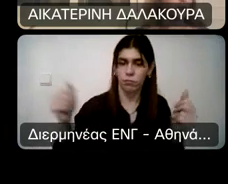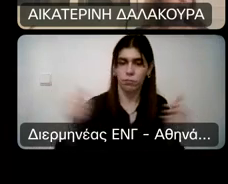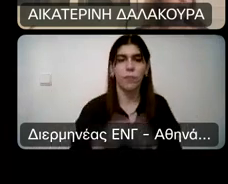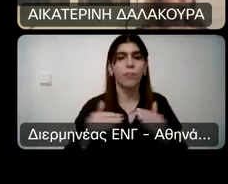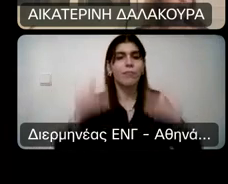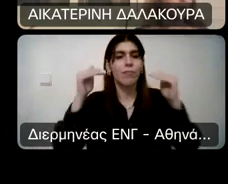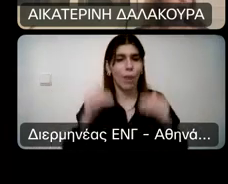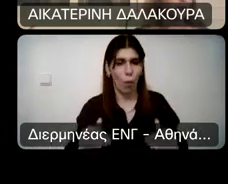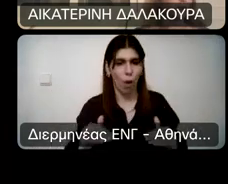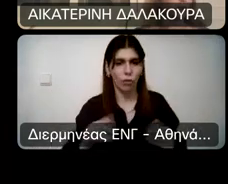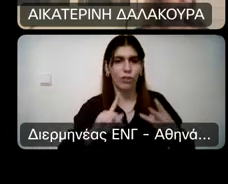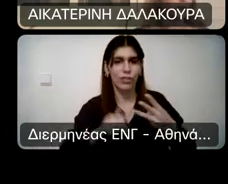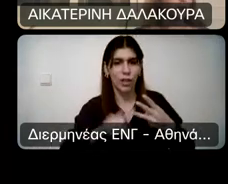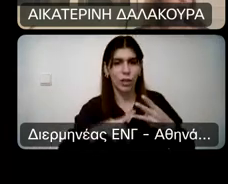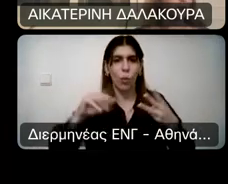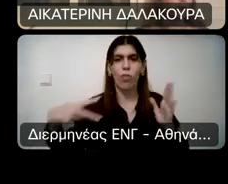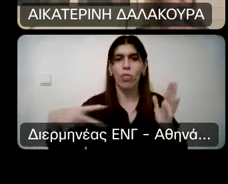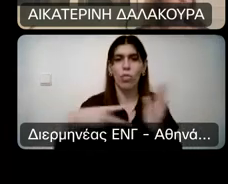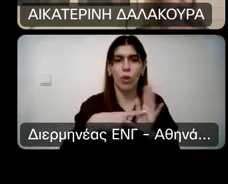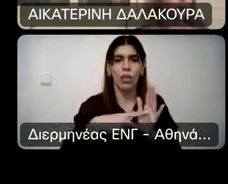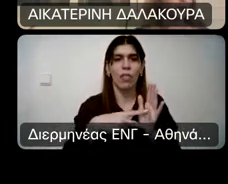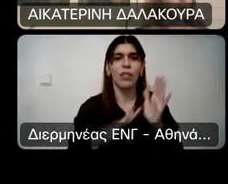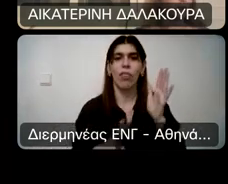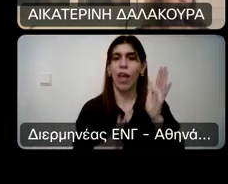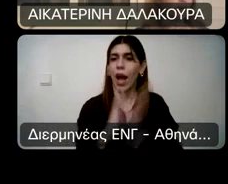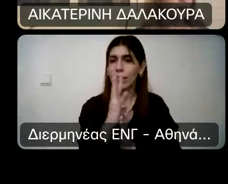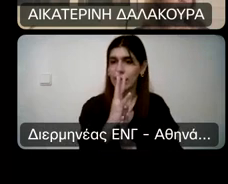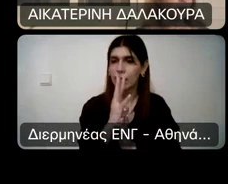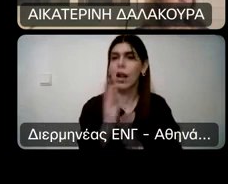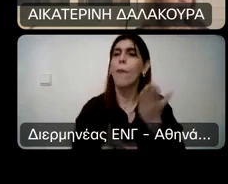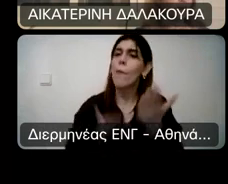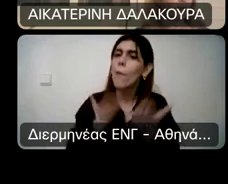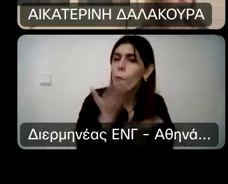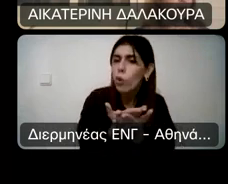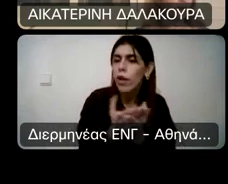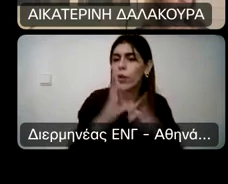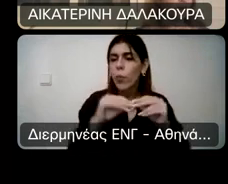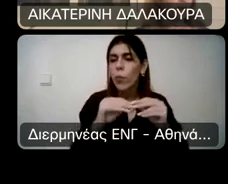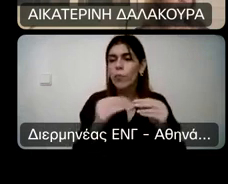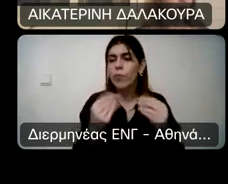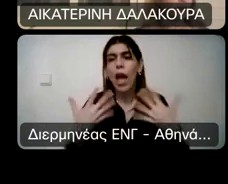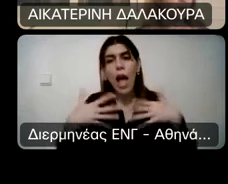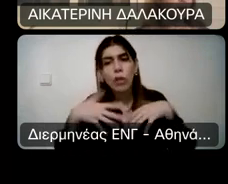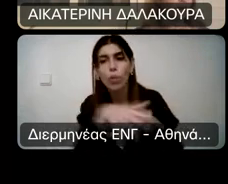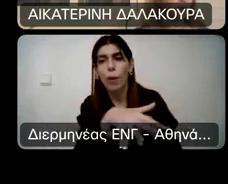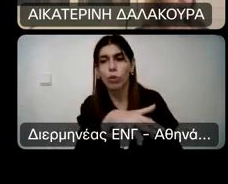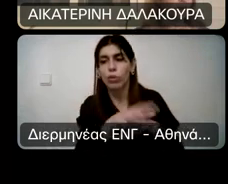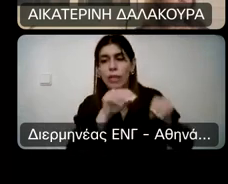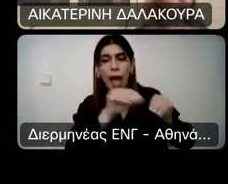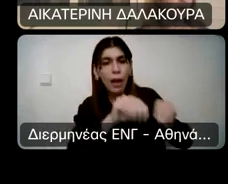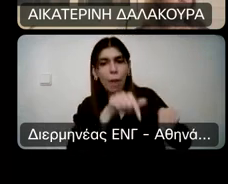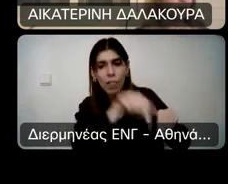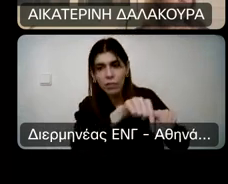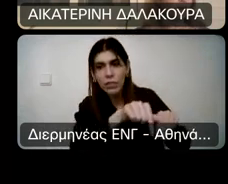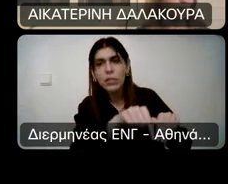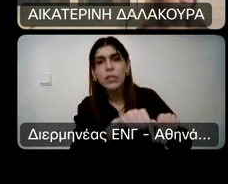είναι πιο συγκεκριμένη και δηλώνει ή προτείνει την ενσωμάτωση της διάστασης του φύλου στην εκπαίδευση και μας πάει πιο